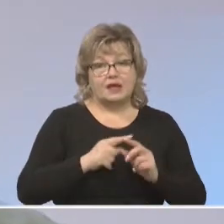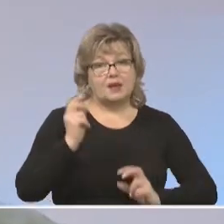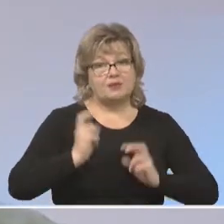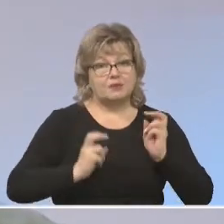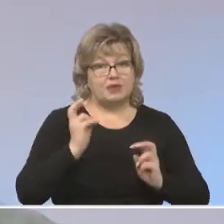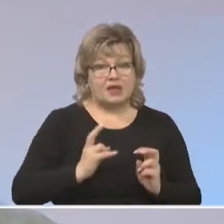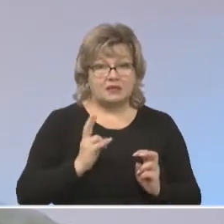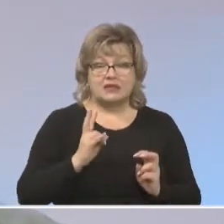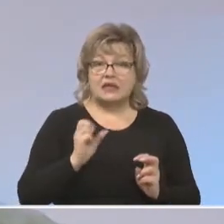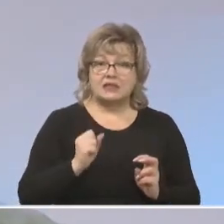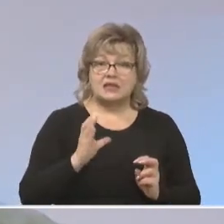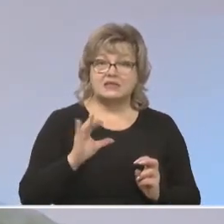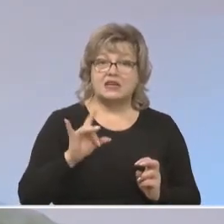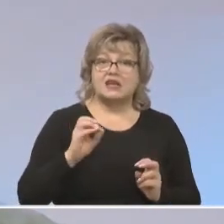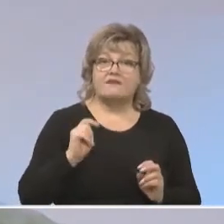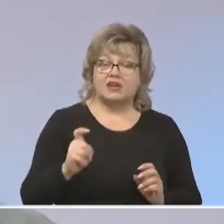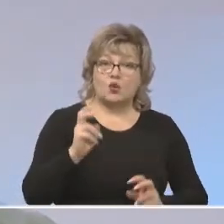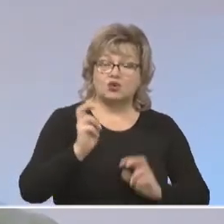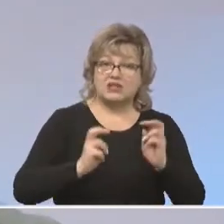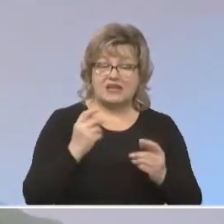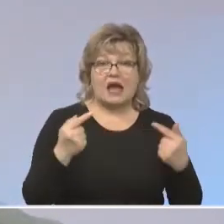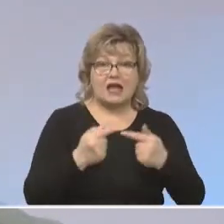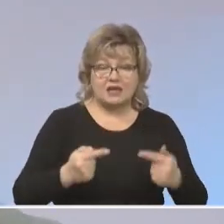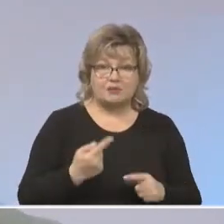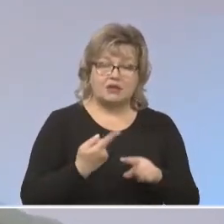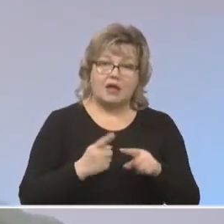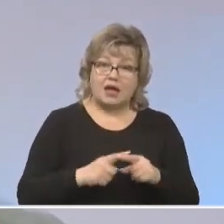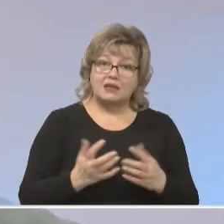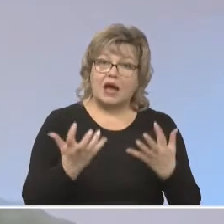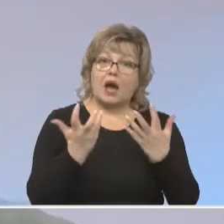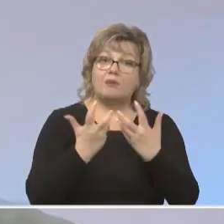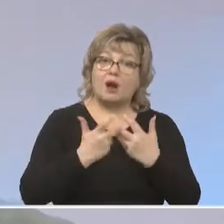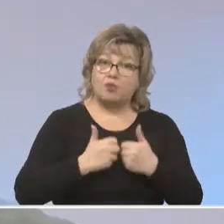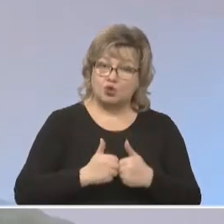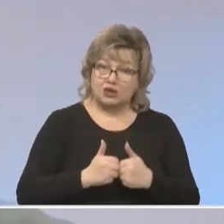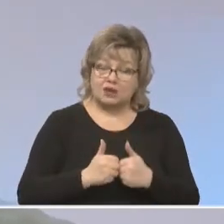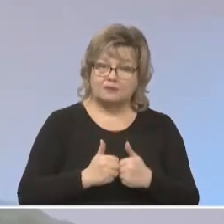предприятия несырьевых отраслей, а именно это обработка,